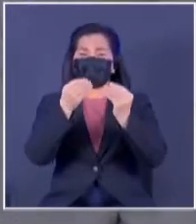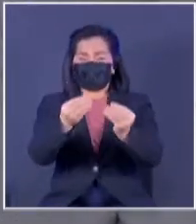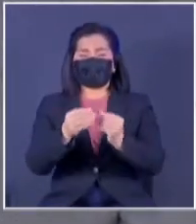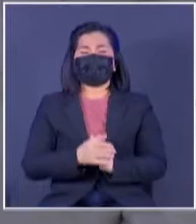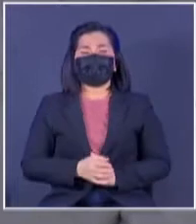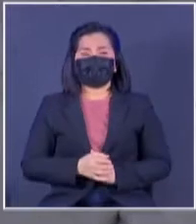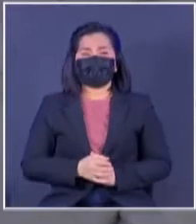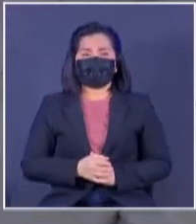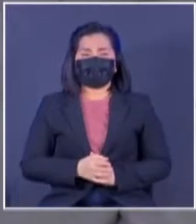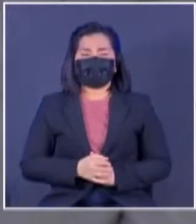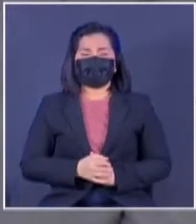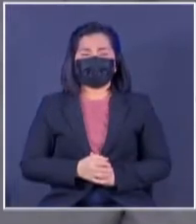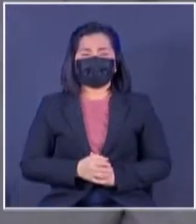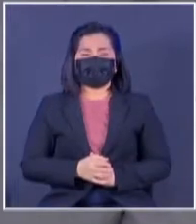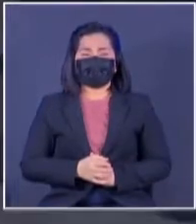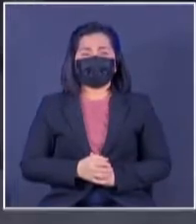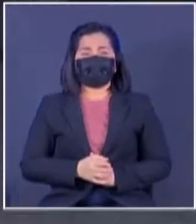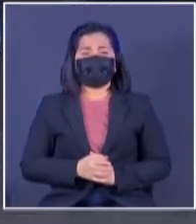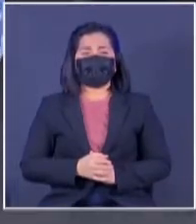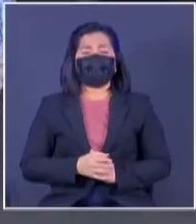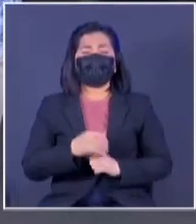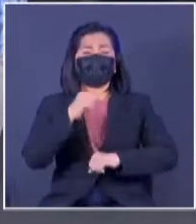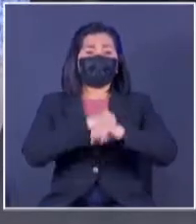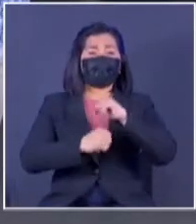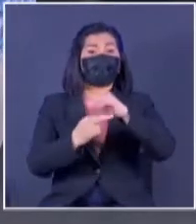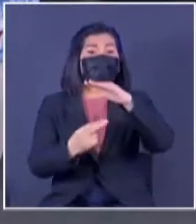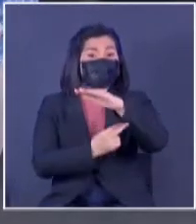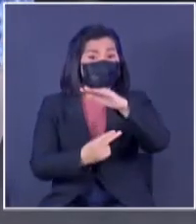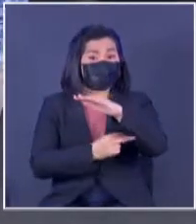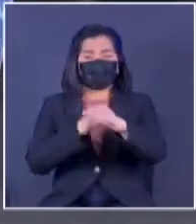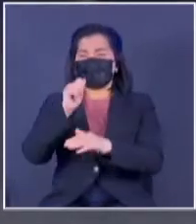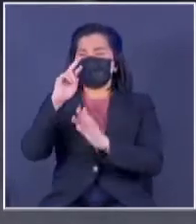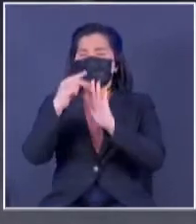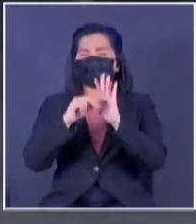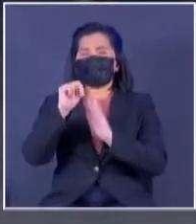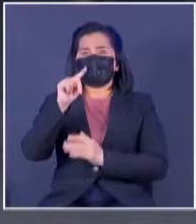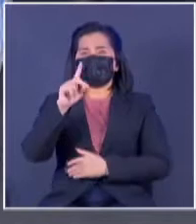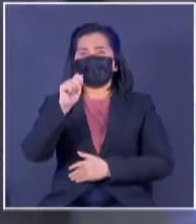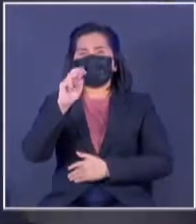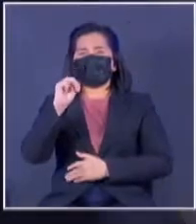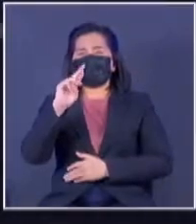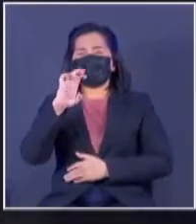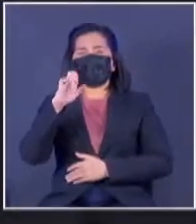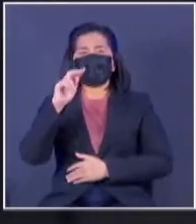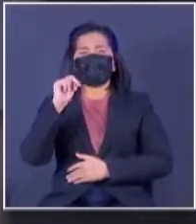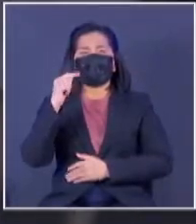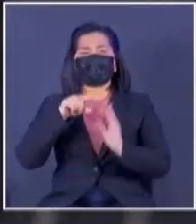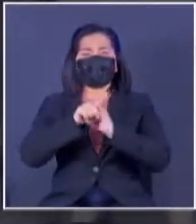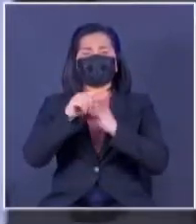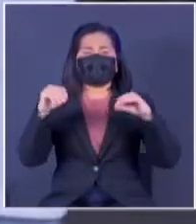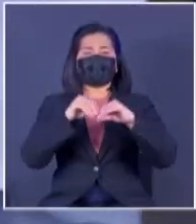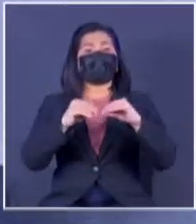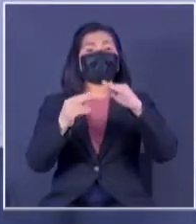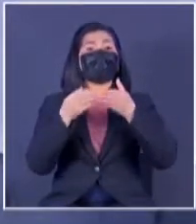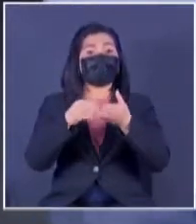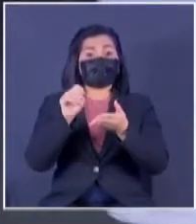จำกัดสาขาส่วนต่อขยายสะพานอรุณอมรินทร์แขวงศิริราชเขตบางกอกน้อยกรุงเทพมหานครก็เป็นการ